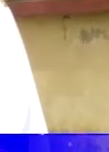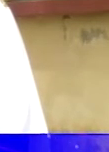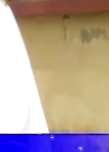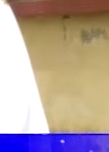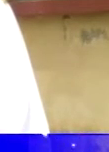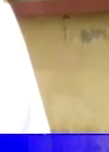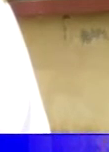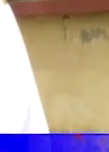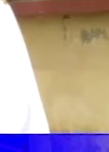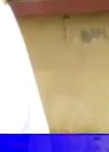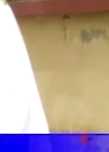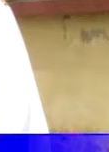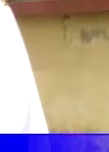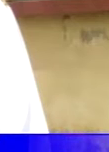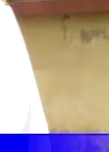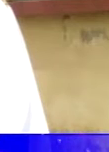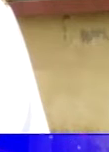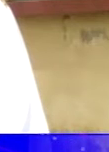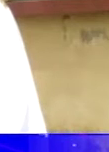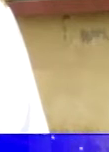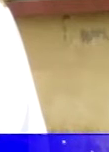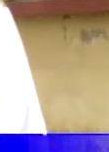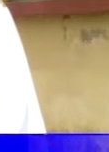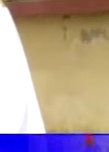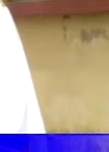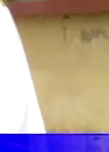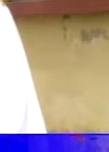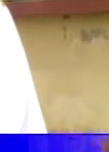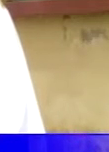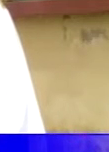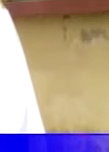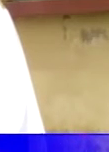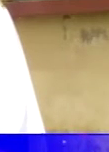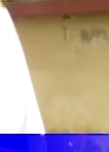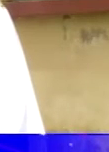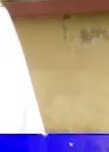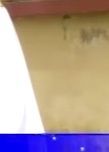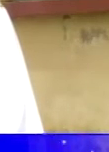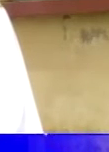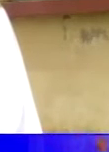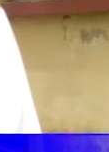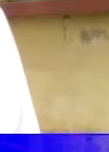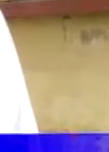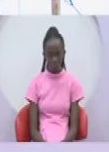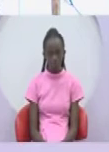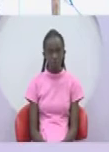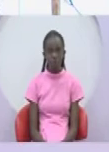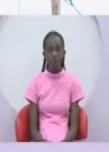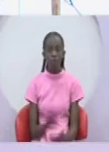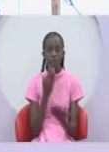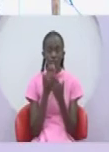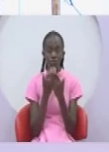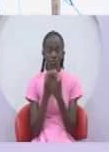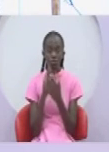vinakomeshwa? Robert Malala, Nyota TV, kaunti ya Busia.